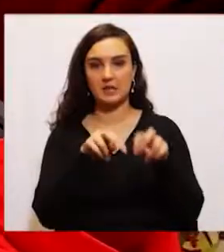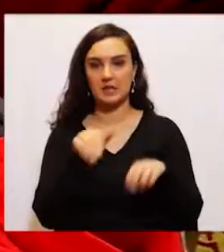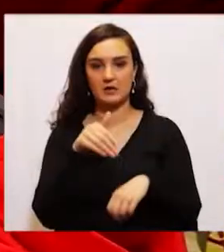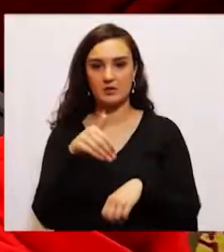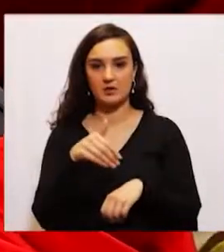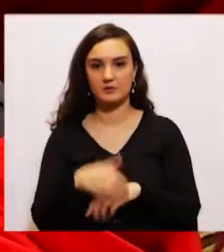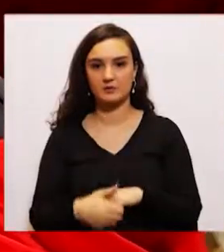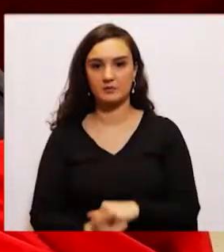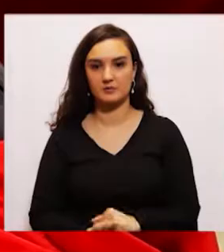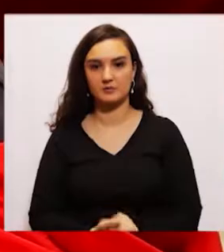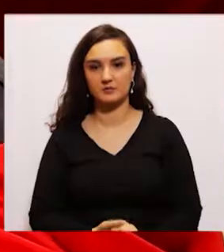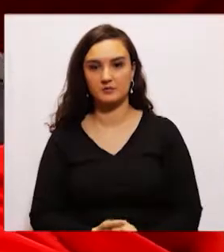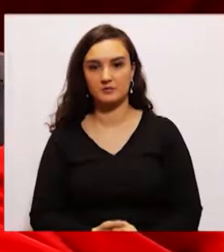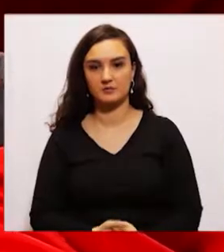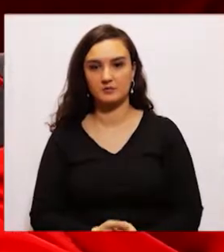ვაიმე.